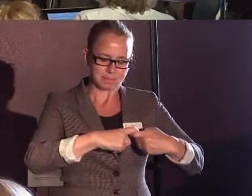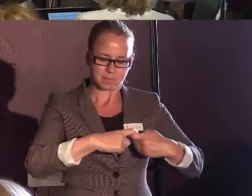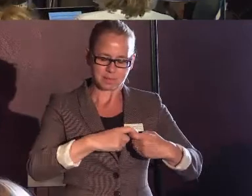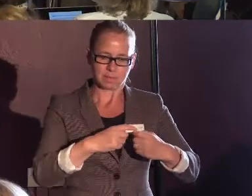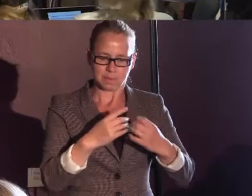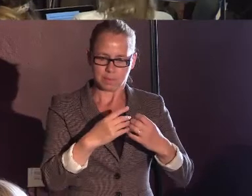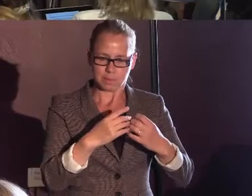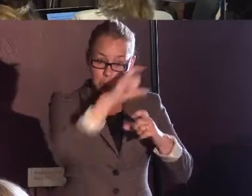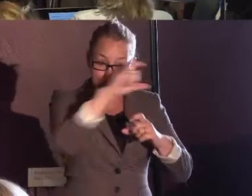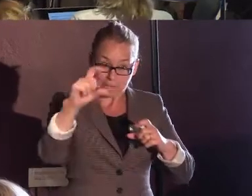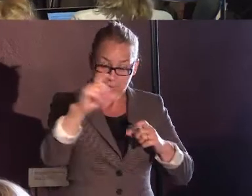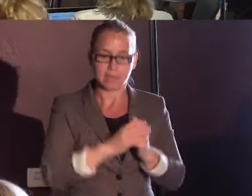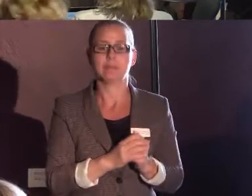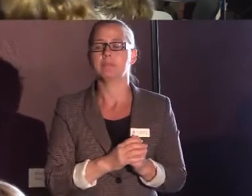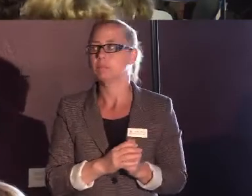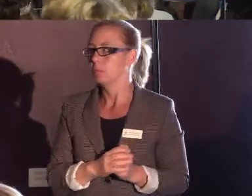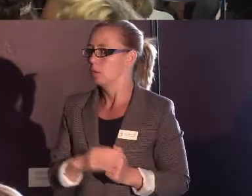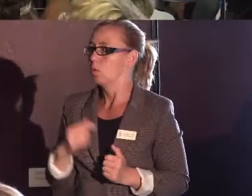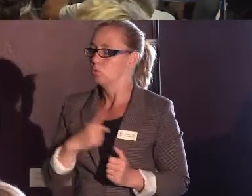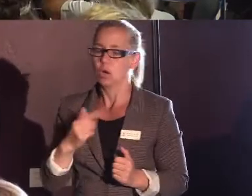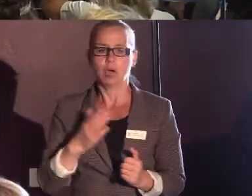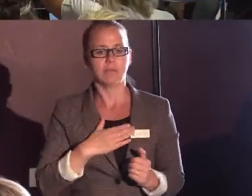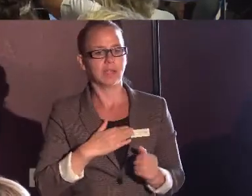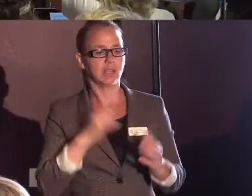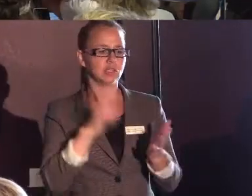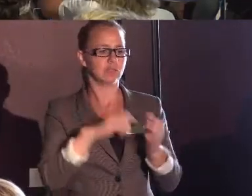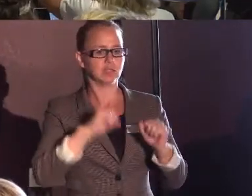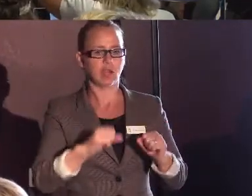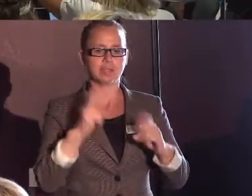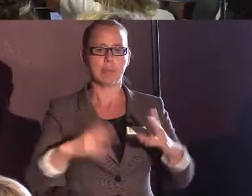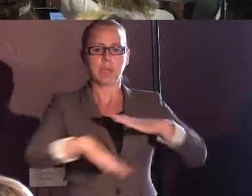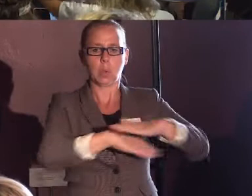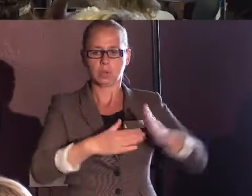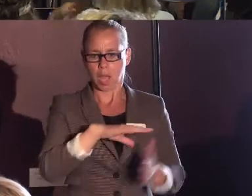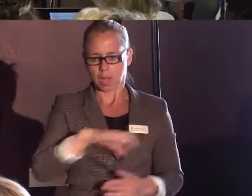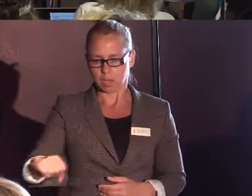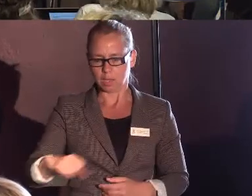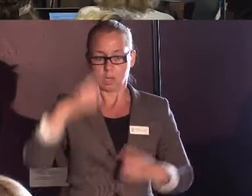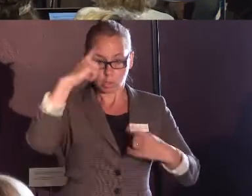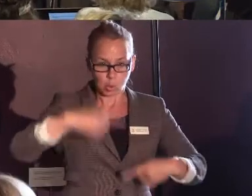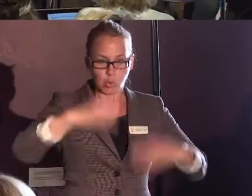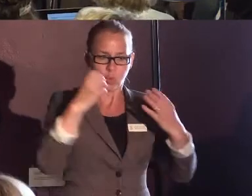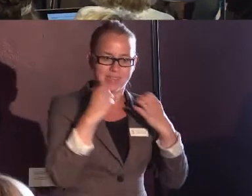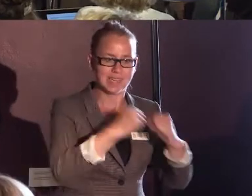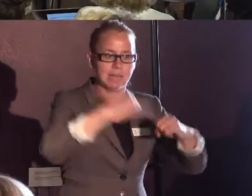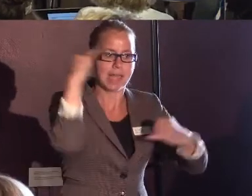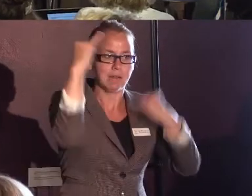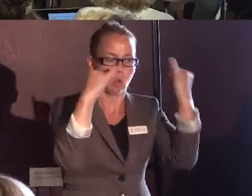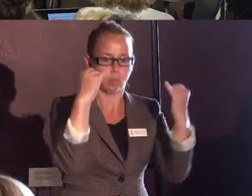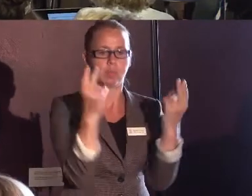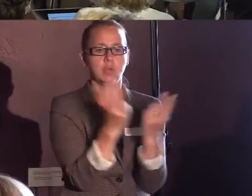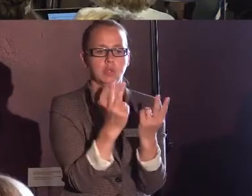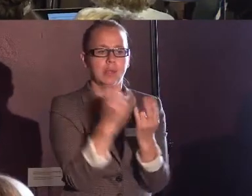rubriken. Och det här är mina sätt att definiera det för att vi ska ha samma plattform att stå på. Kulturdriven innovation, det är